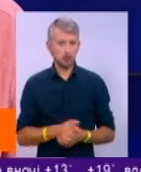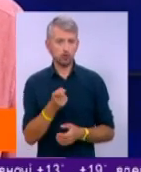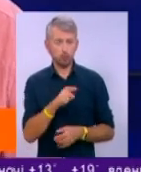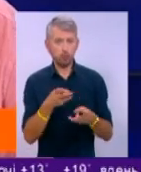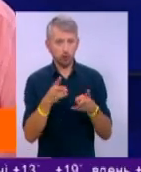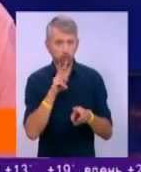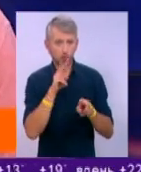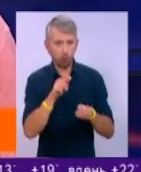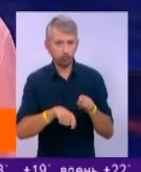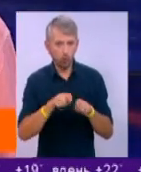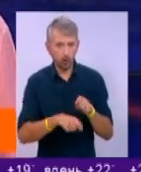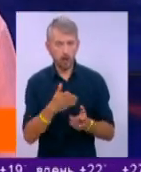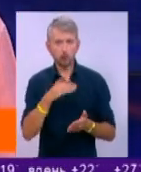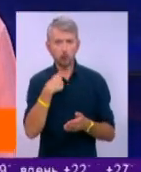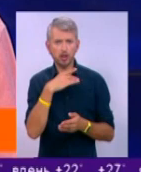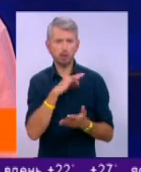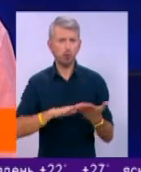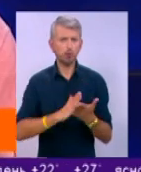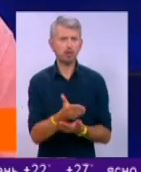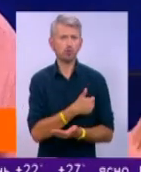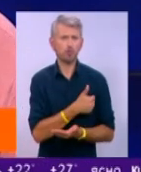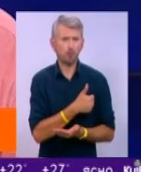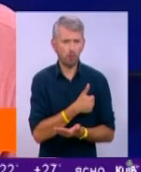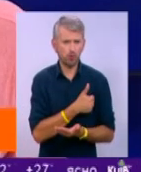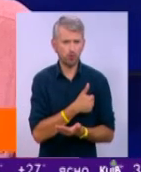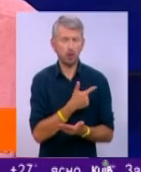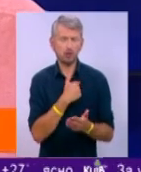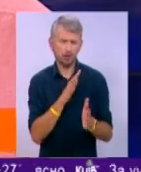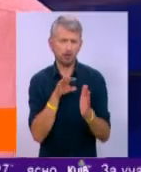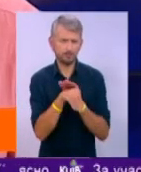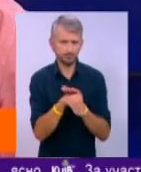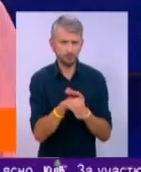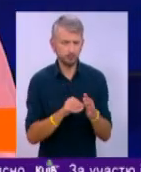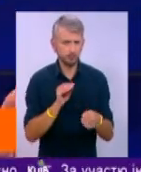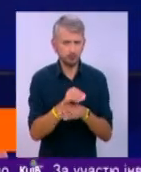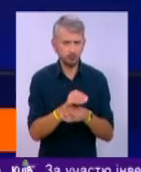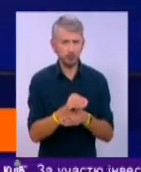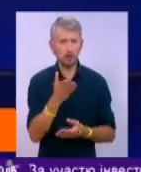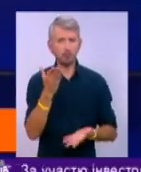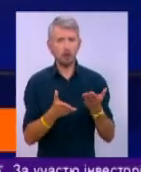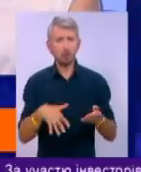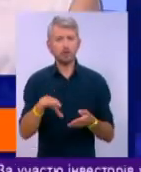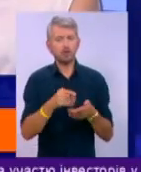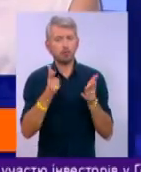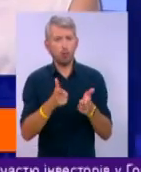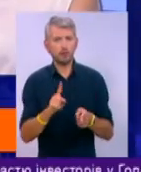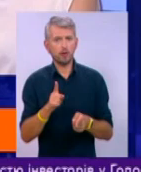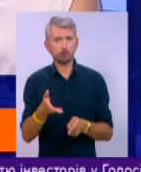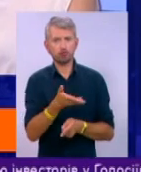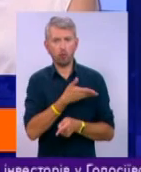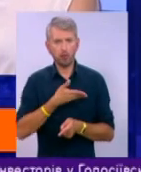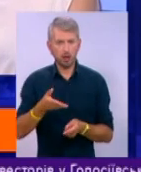Потрібен контроль. А якщо казати про політичну волю, я все-таки вставлю свої 5 копійок, мабуть, усі погодяться, що нам